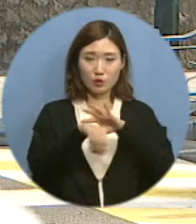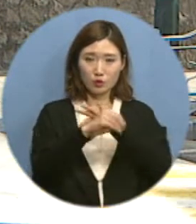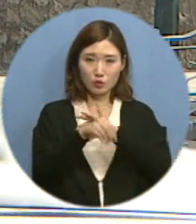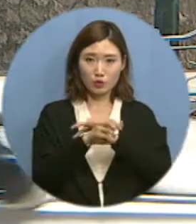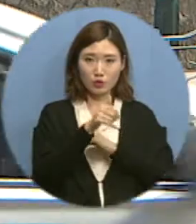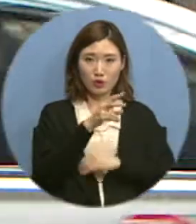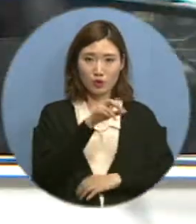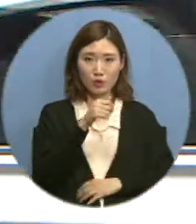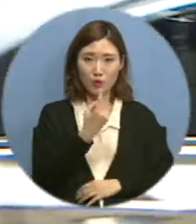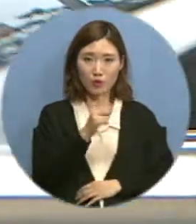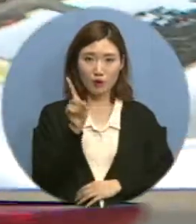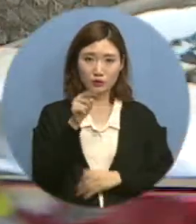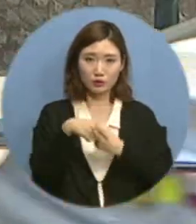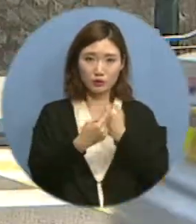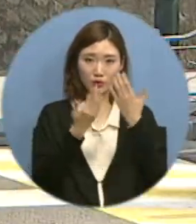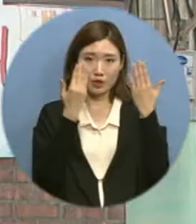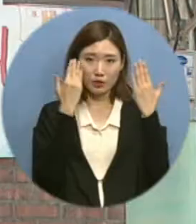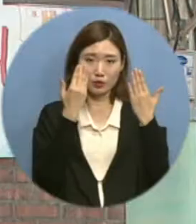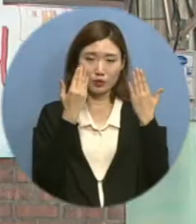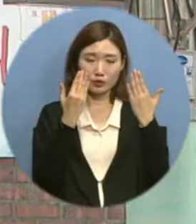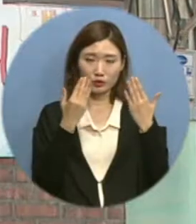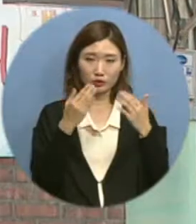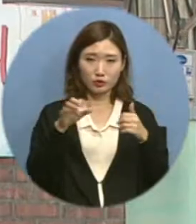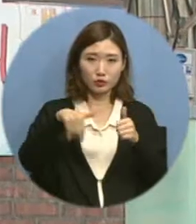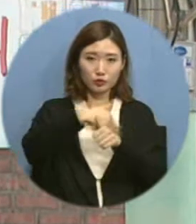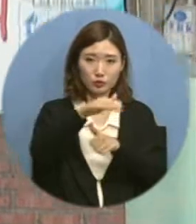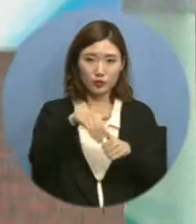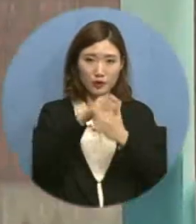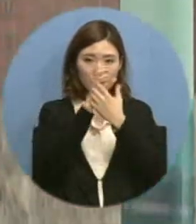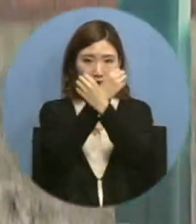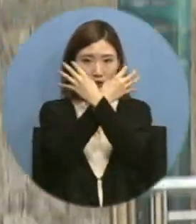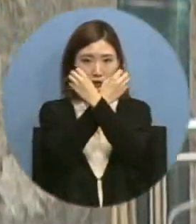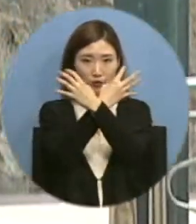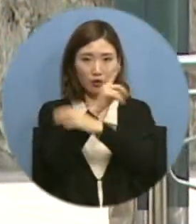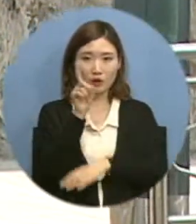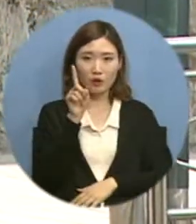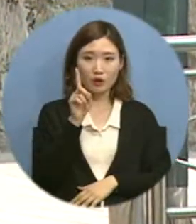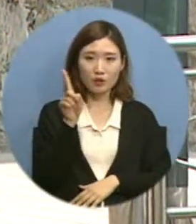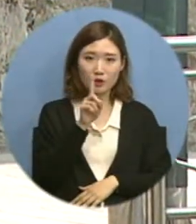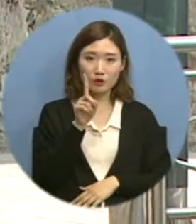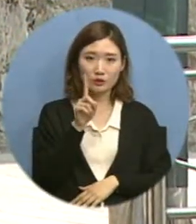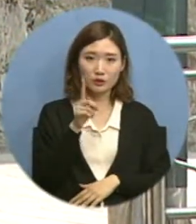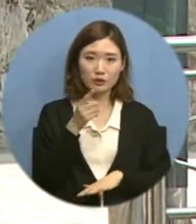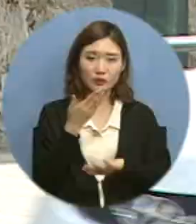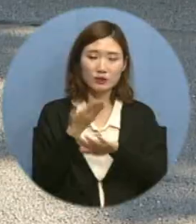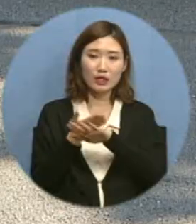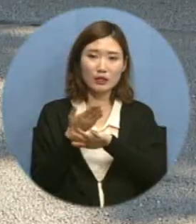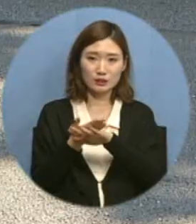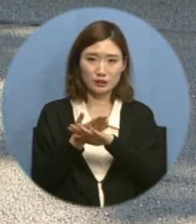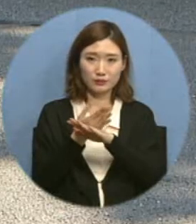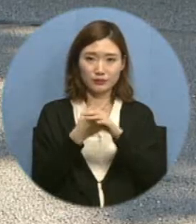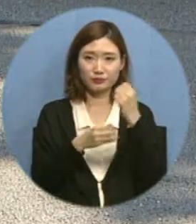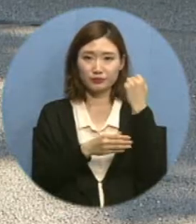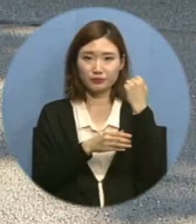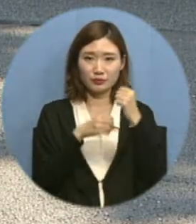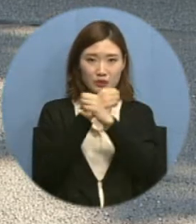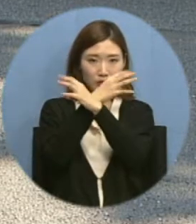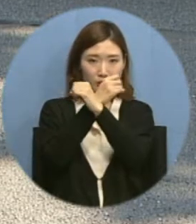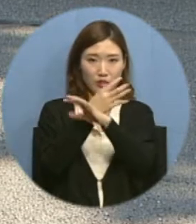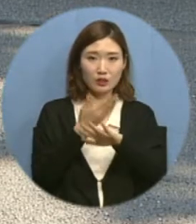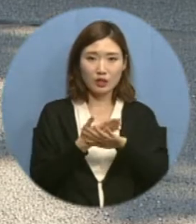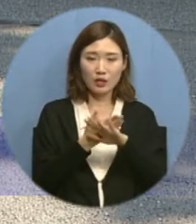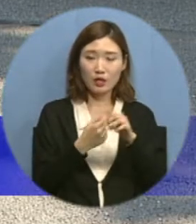종로구 해와동 한 초등학교 인근 신호등. 한눈에 보기에도 여느 신호등과는 느낌이 다릅니다. 신호등을